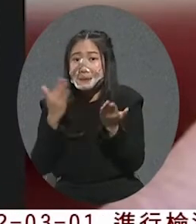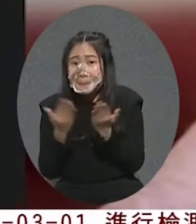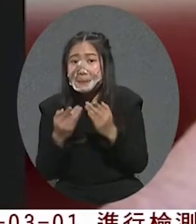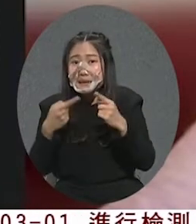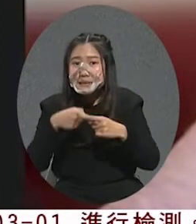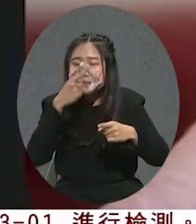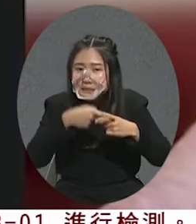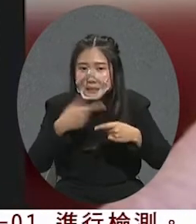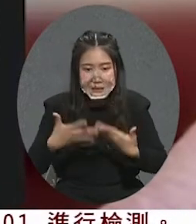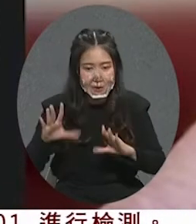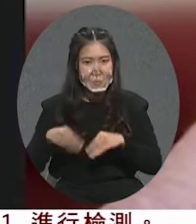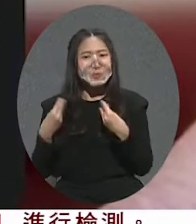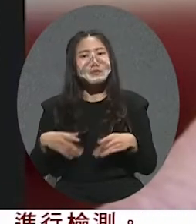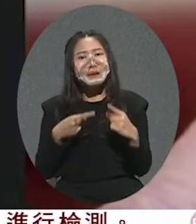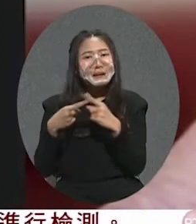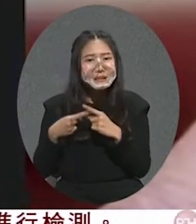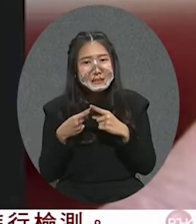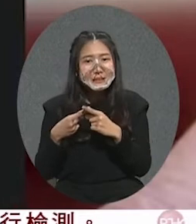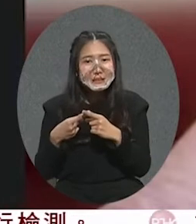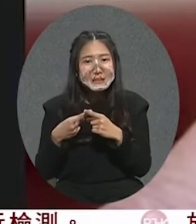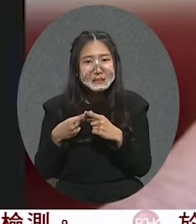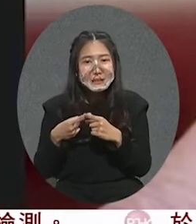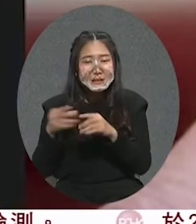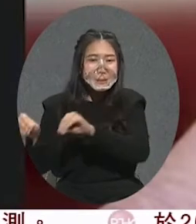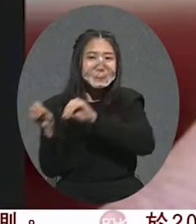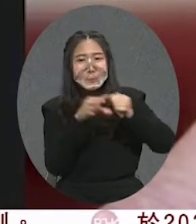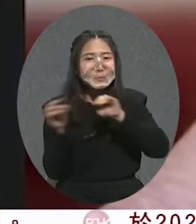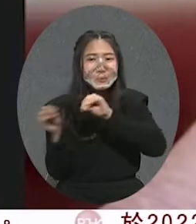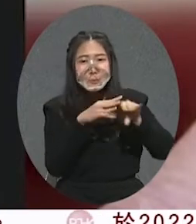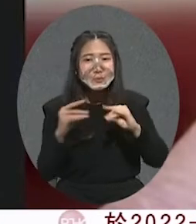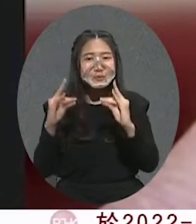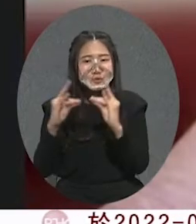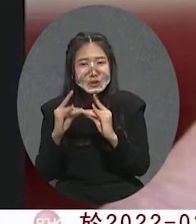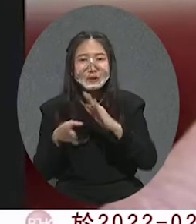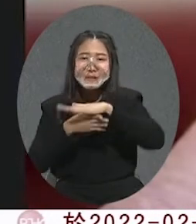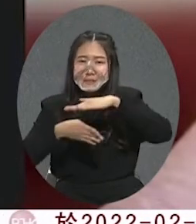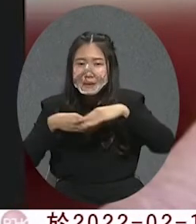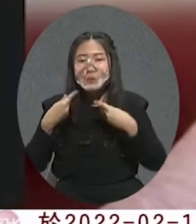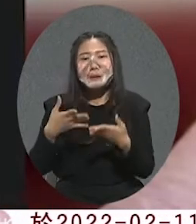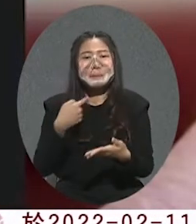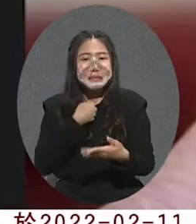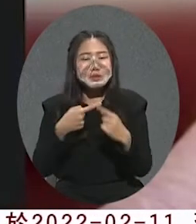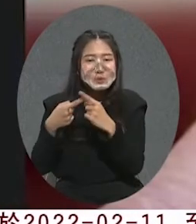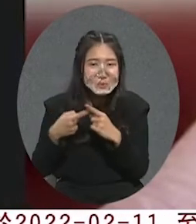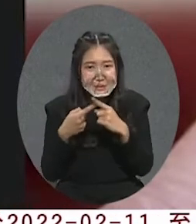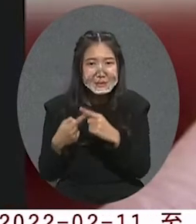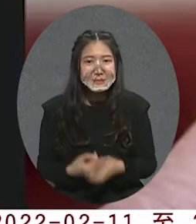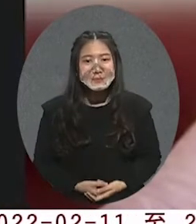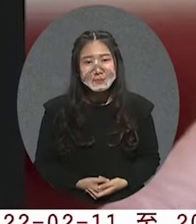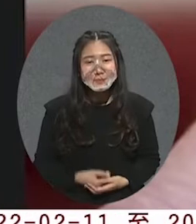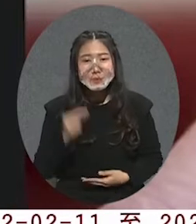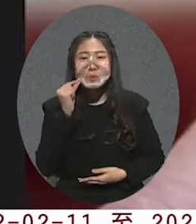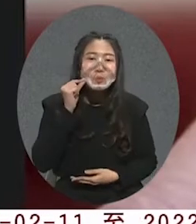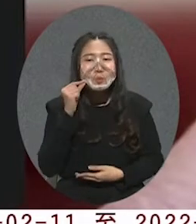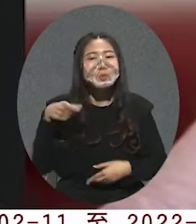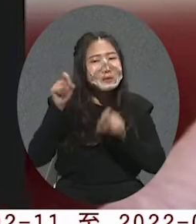本來確診咗而家好翻嘅病人咧，要騰空翻佢哋用緊嘅病房或者單位俾有需要嘅人，咁樣咧先至可以咧有個流動